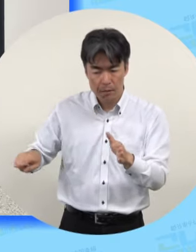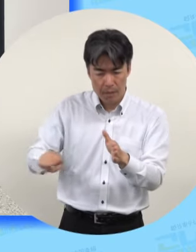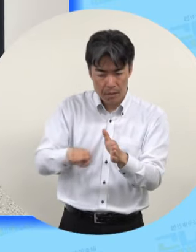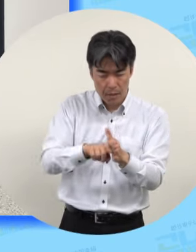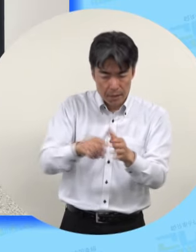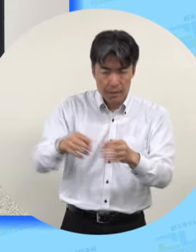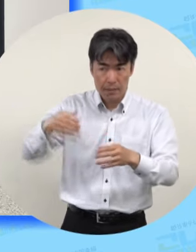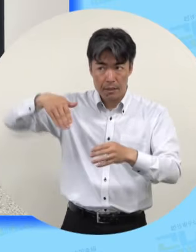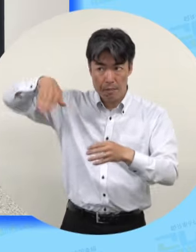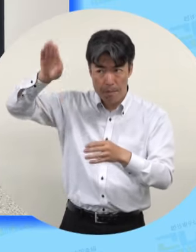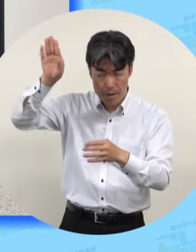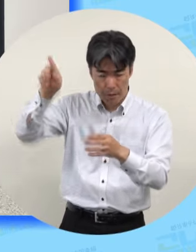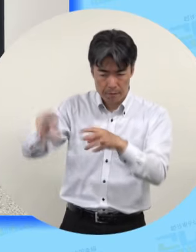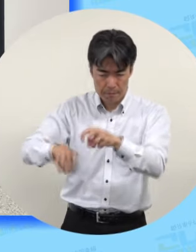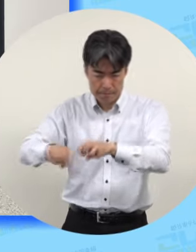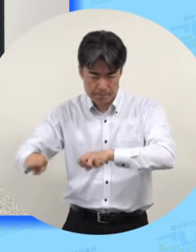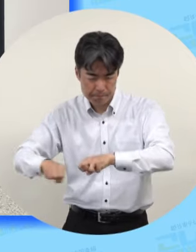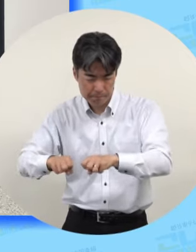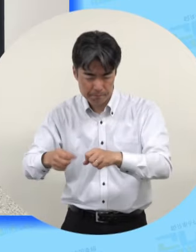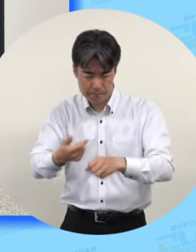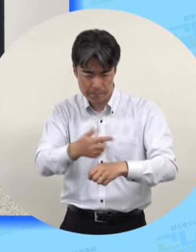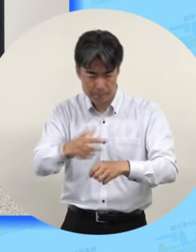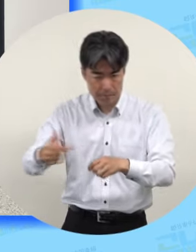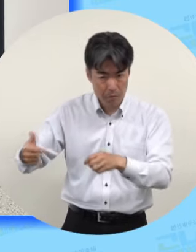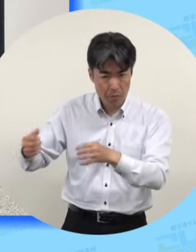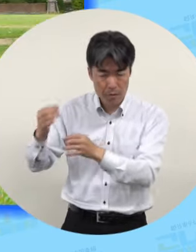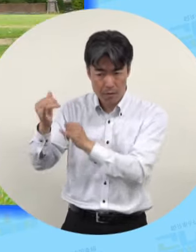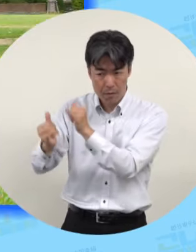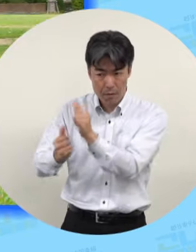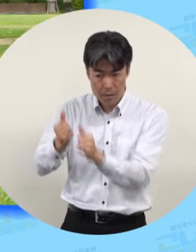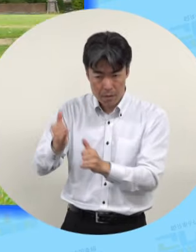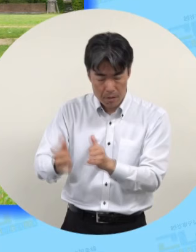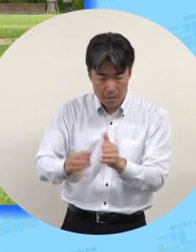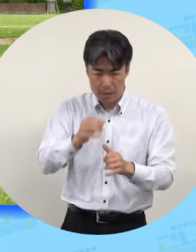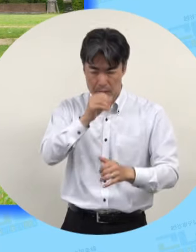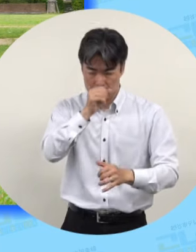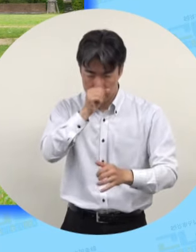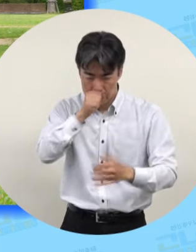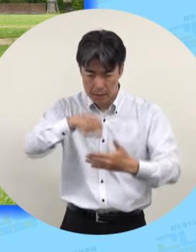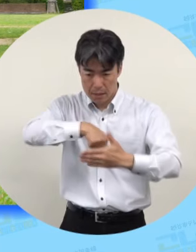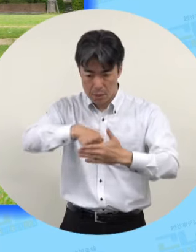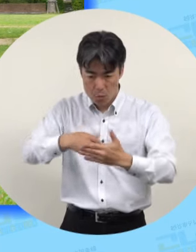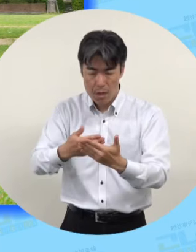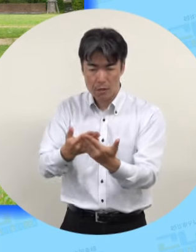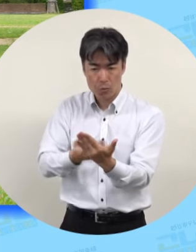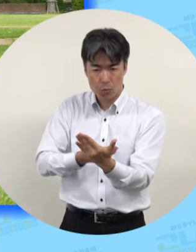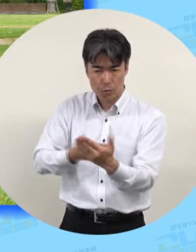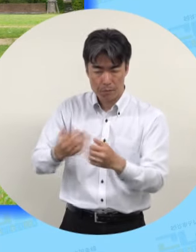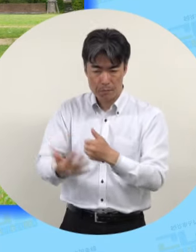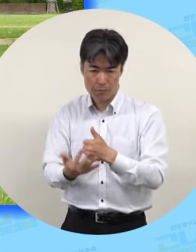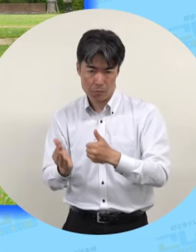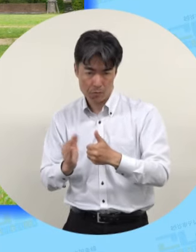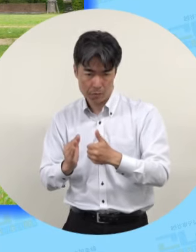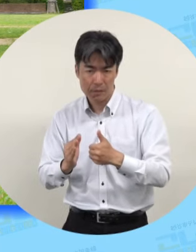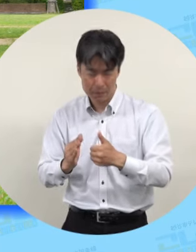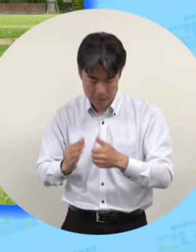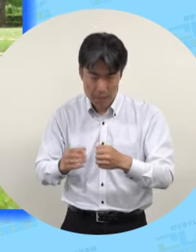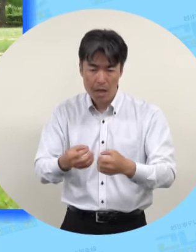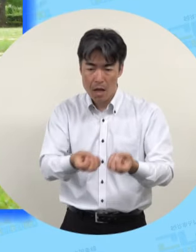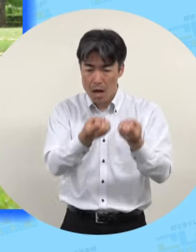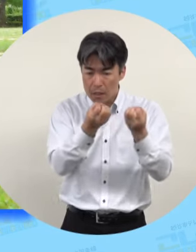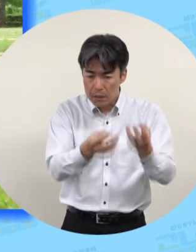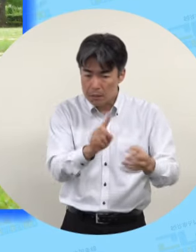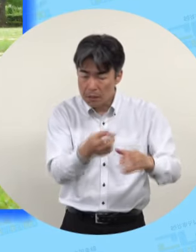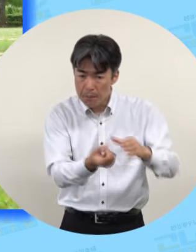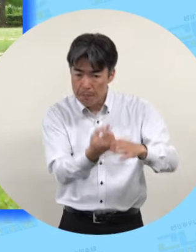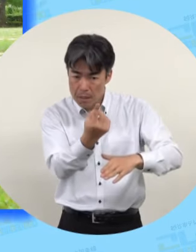で先輩方がやってこられましたことを温故知新、いいものは残しながら、また新